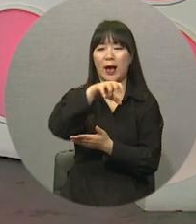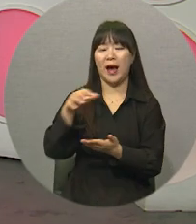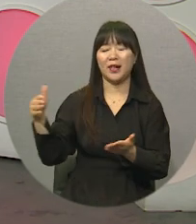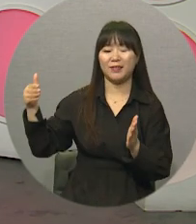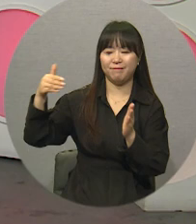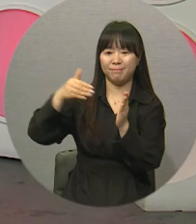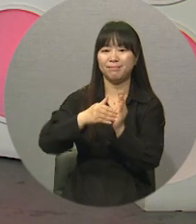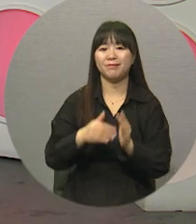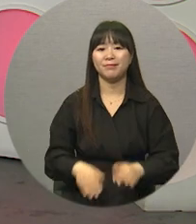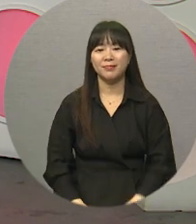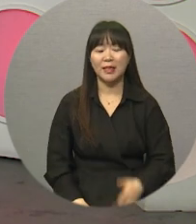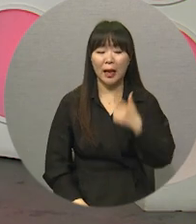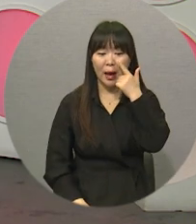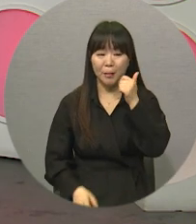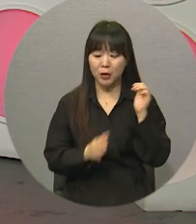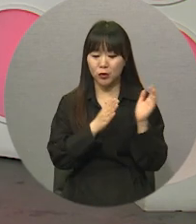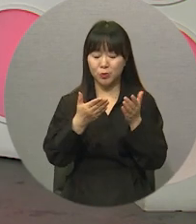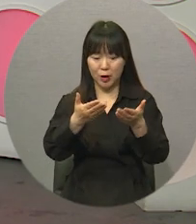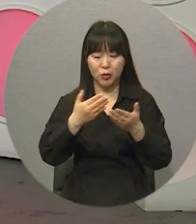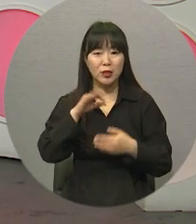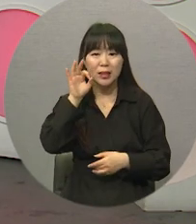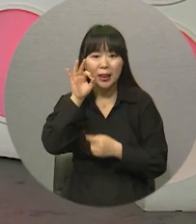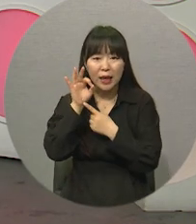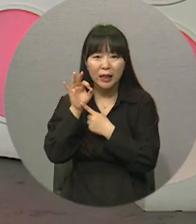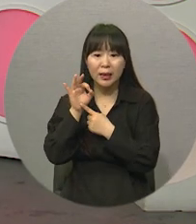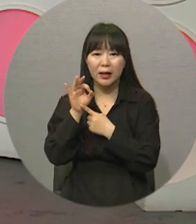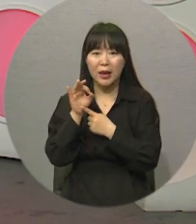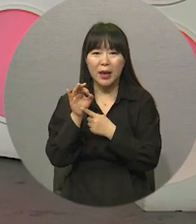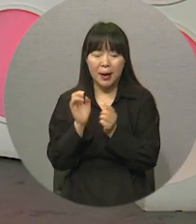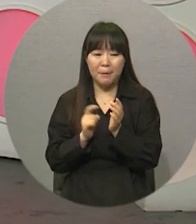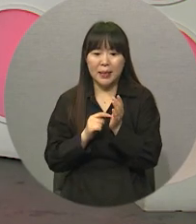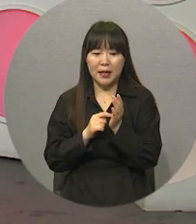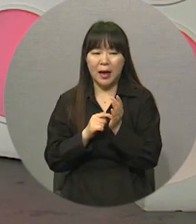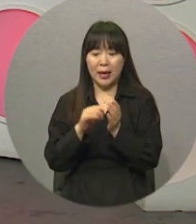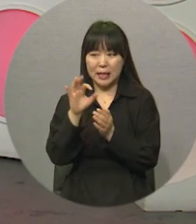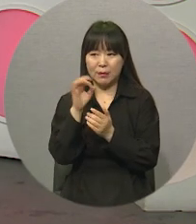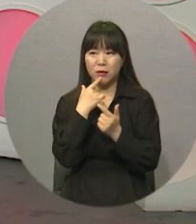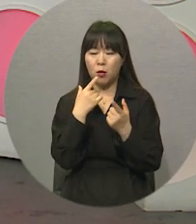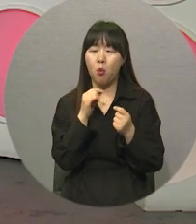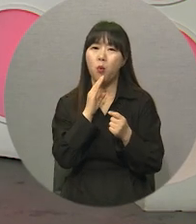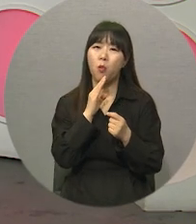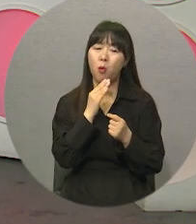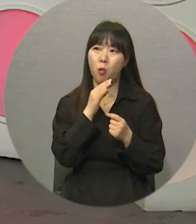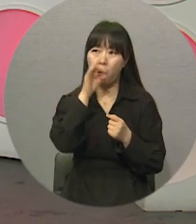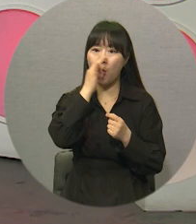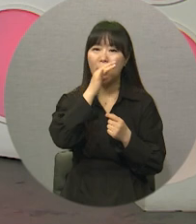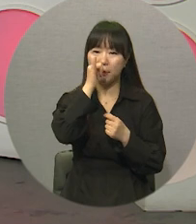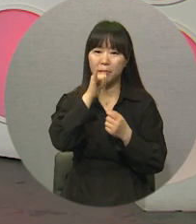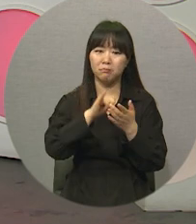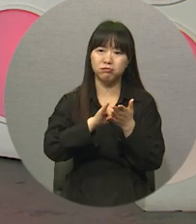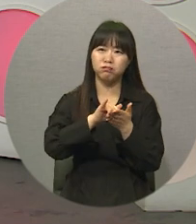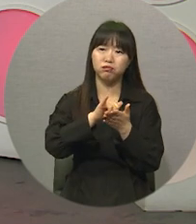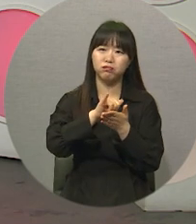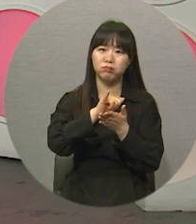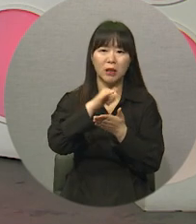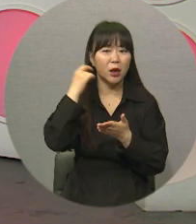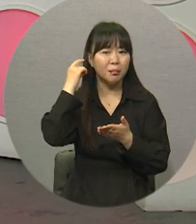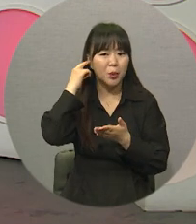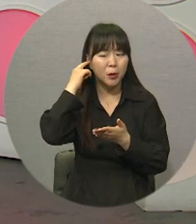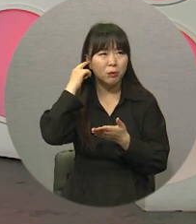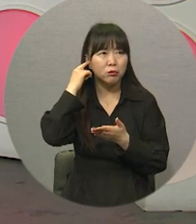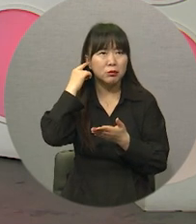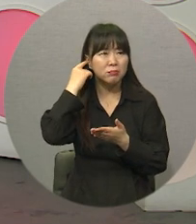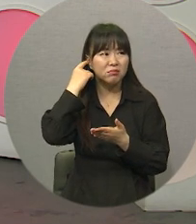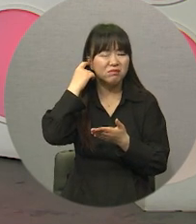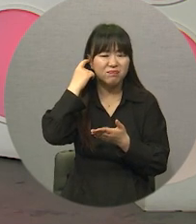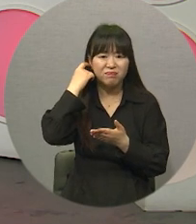도착했습니다. 아빠가 챙겨준 사탕은 비상금처럼 욕이 냈습니다. 비행기가 일으켜서 귀가